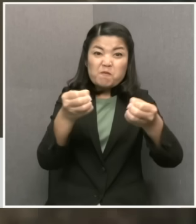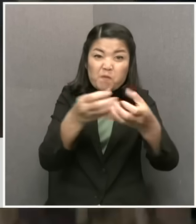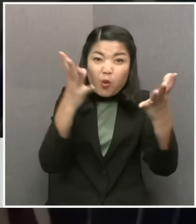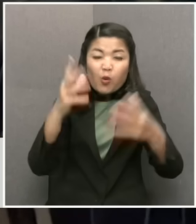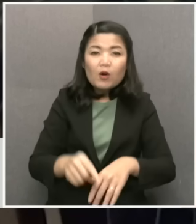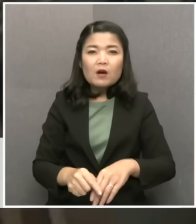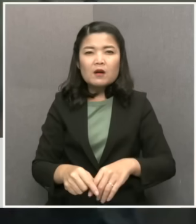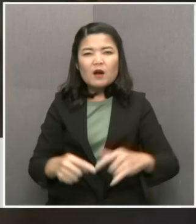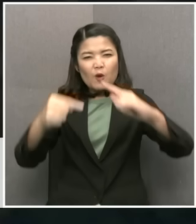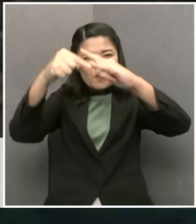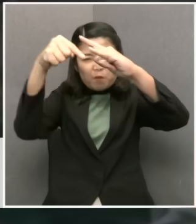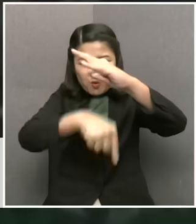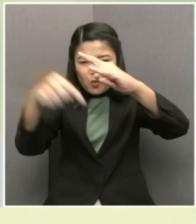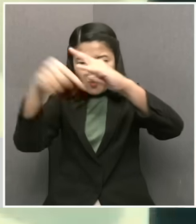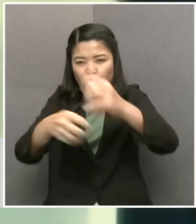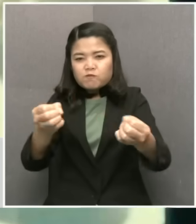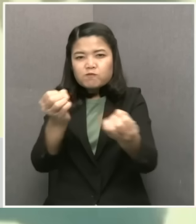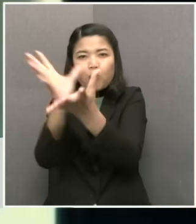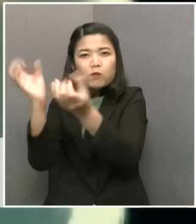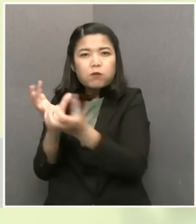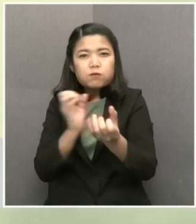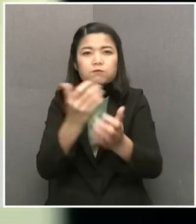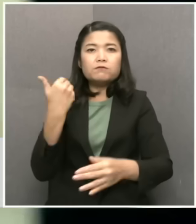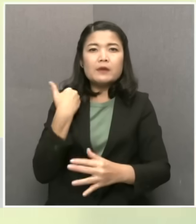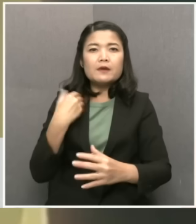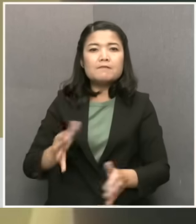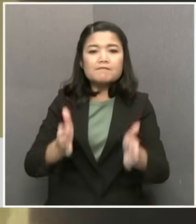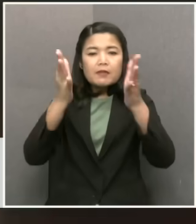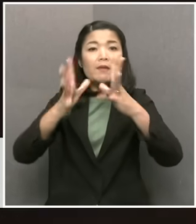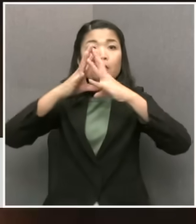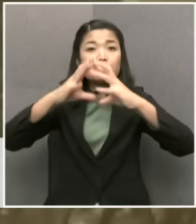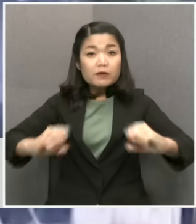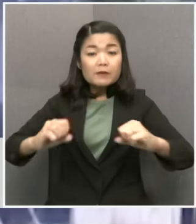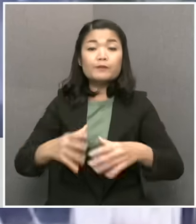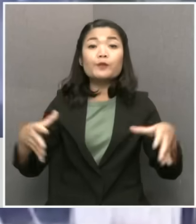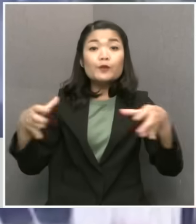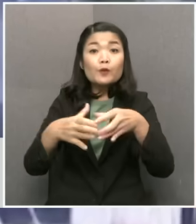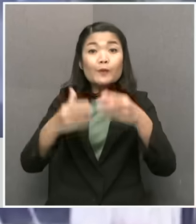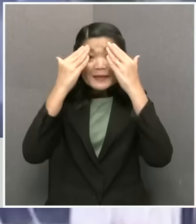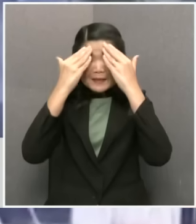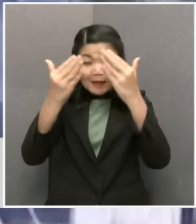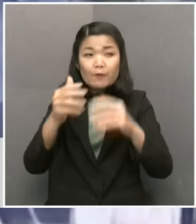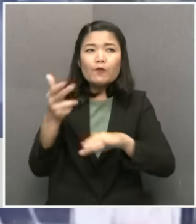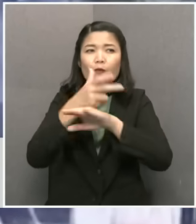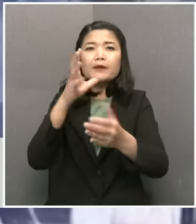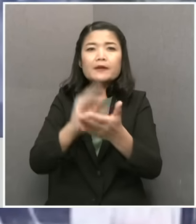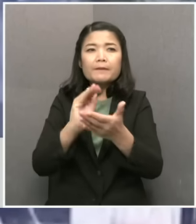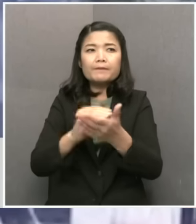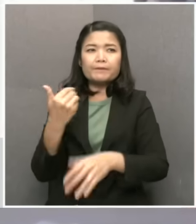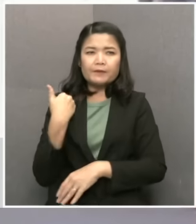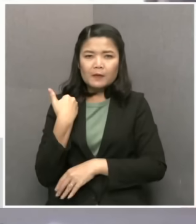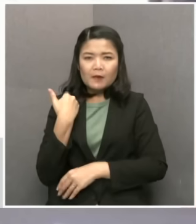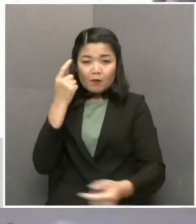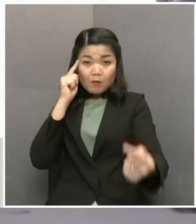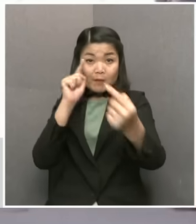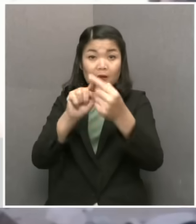ามกลางอาคารที่พังเสียหายเช่นเดียวกับกลุ่มอิสลามิกจีฮาดเผยแพร่คลิปวิดีโอนักรบกำลังโจมตีเป้าหมายท